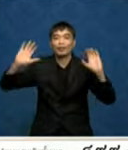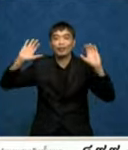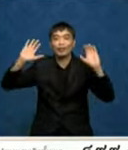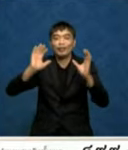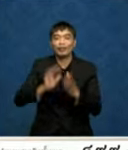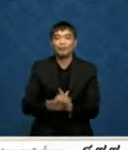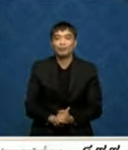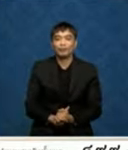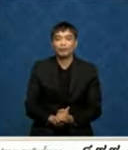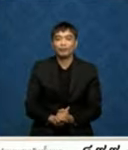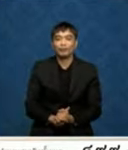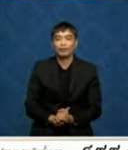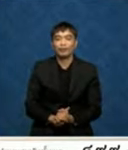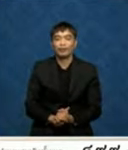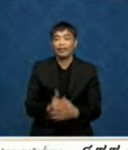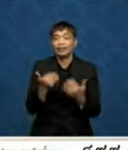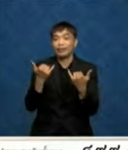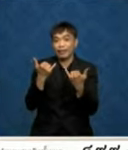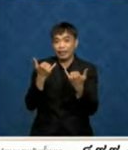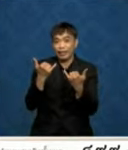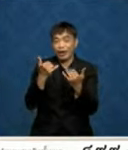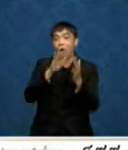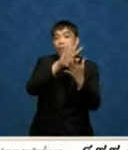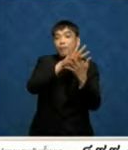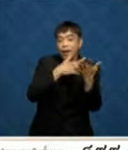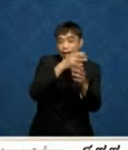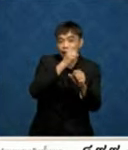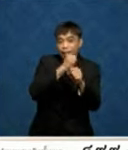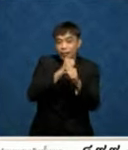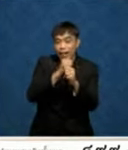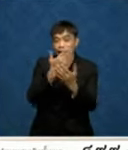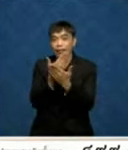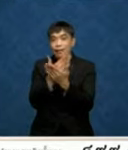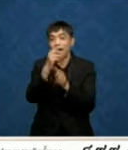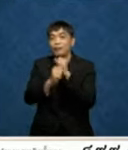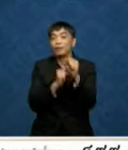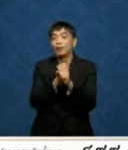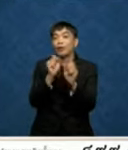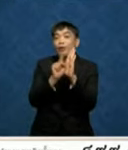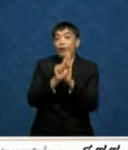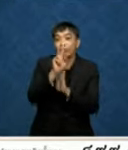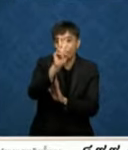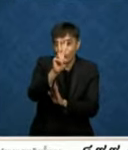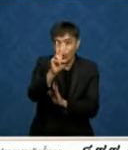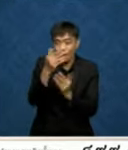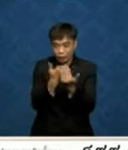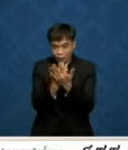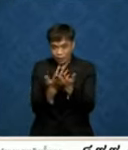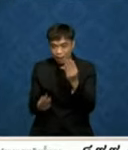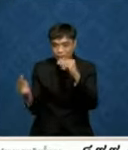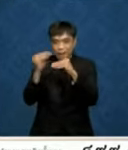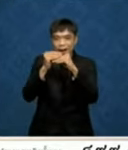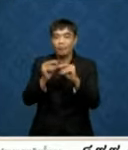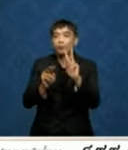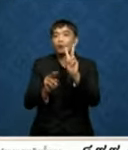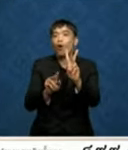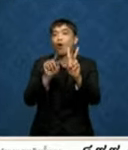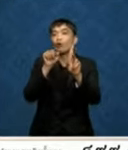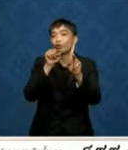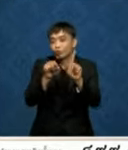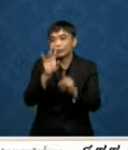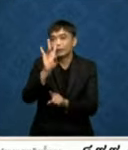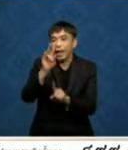างๆตัวเลขในไตรมาส2ก็ถีบขึ้นมาได้อยู่ในระดับที่มีความเหมาะสมตอนนี้อยู่ที่ 2.7 นะครับด้ว